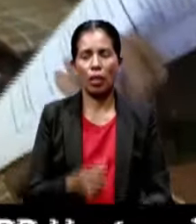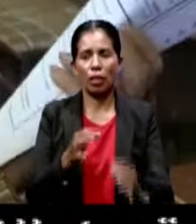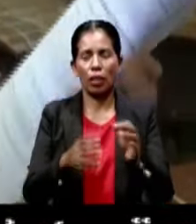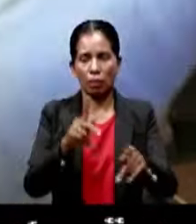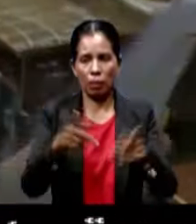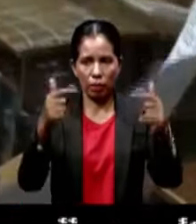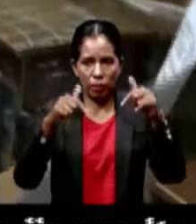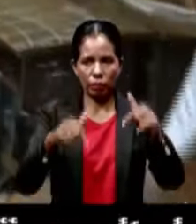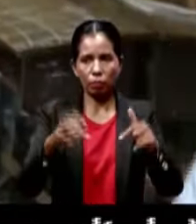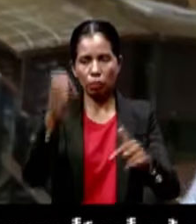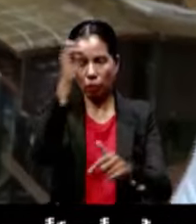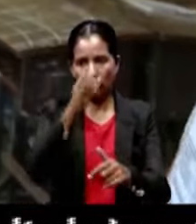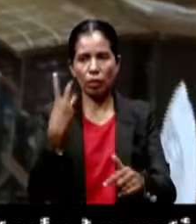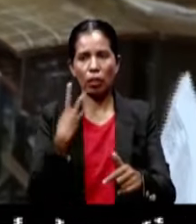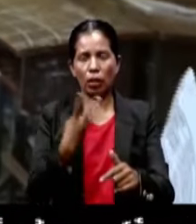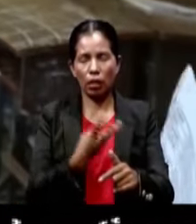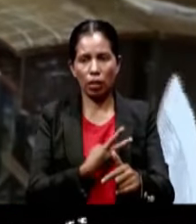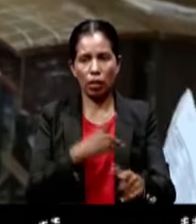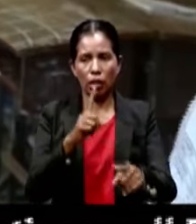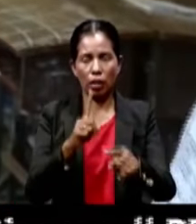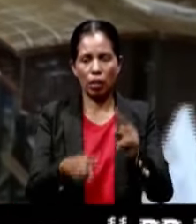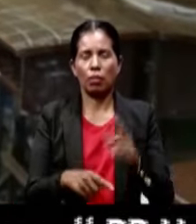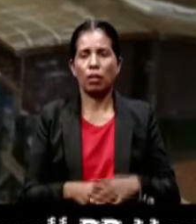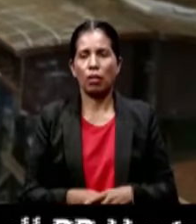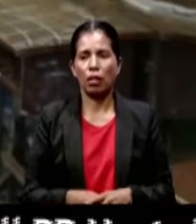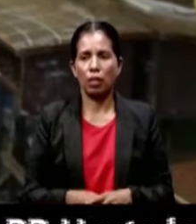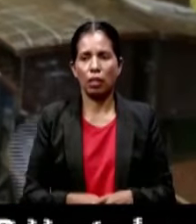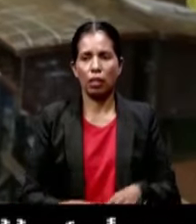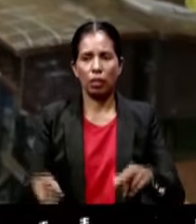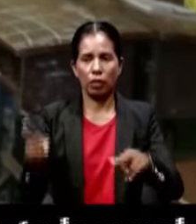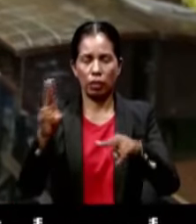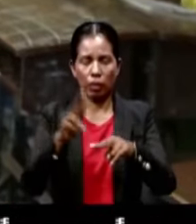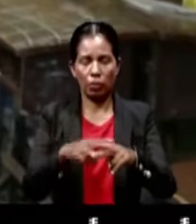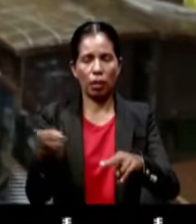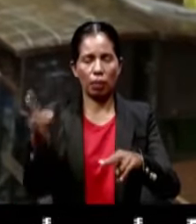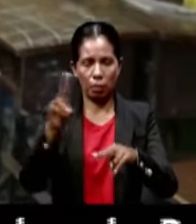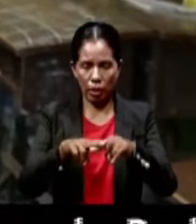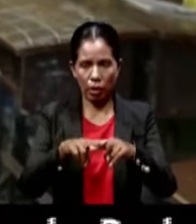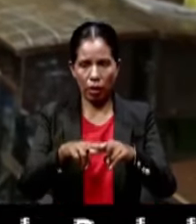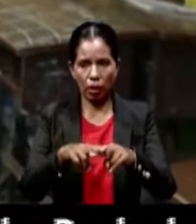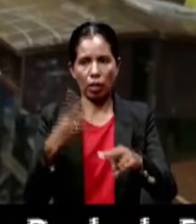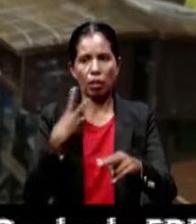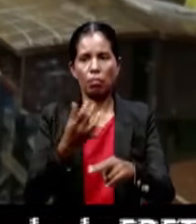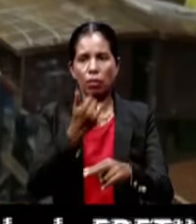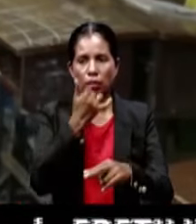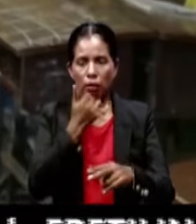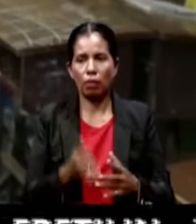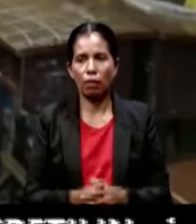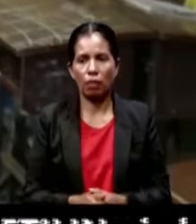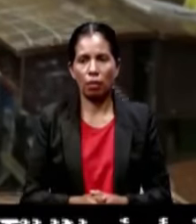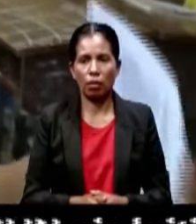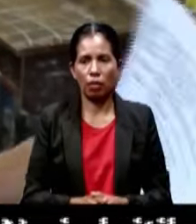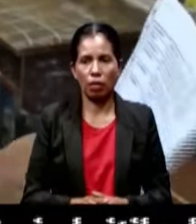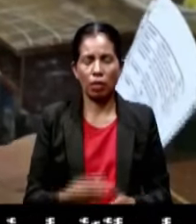sirah mai be hasa observa ame mak ame dia label hasai Label inventa buat nabi mihene, ne am inventa mas am salah, ne kami itu.